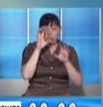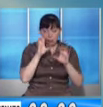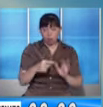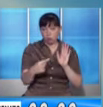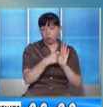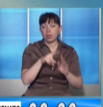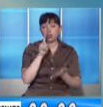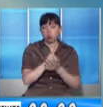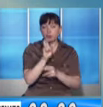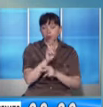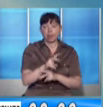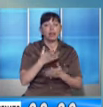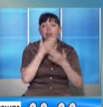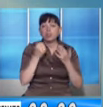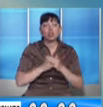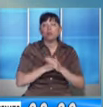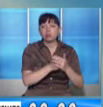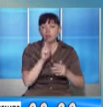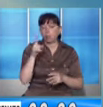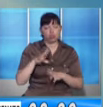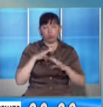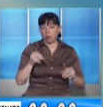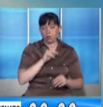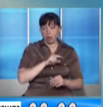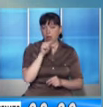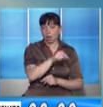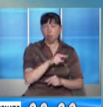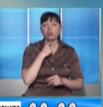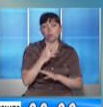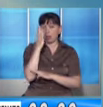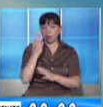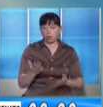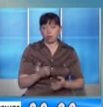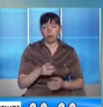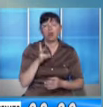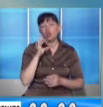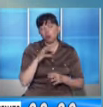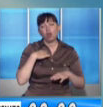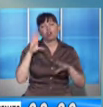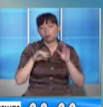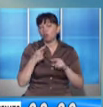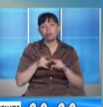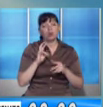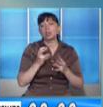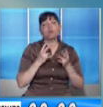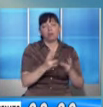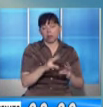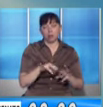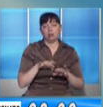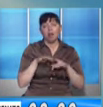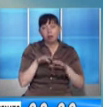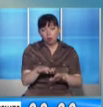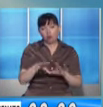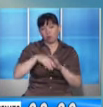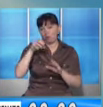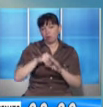obligă. Și nu există motive întemeiate de ce să nu fi fost acolo. În al doilea rând, asta nu va afecta nici într-un fel procesul electoral. Credeți-mă, oamenii